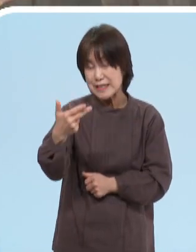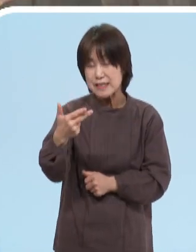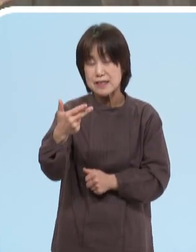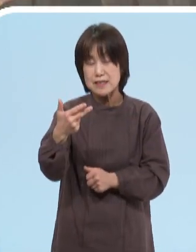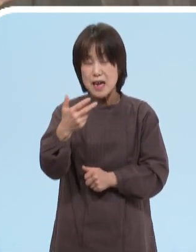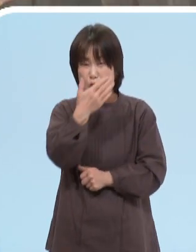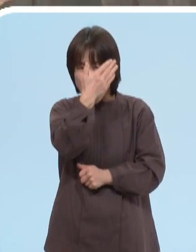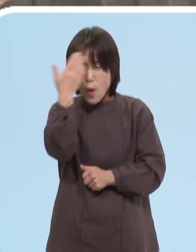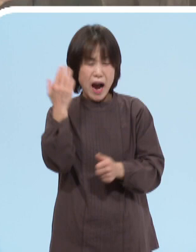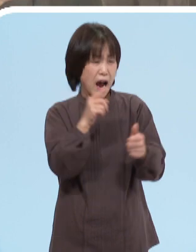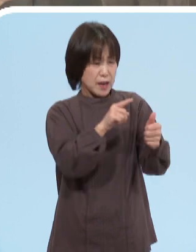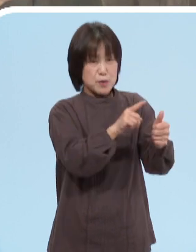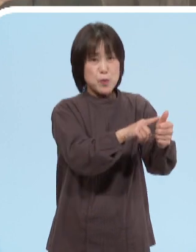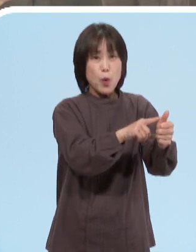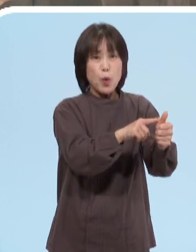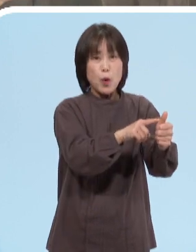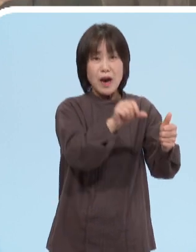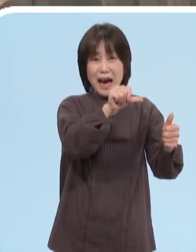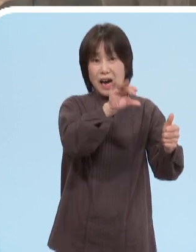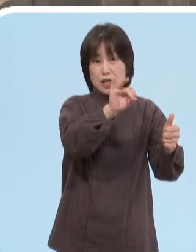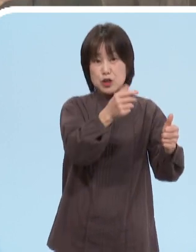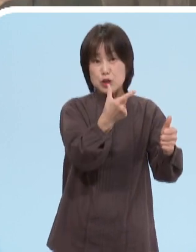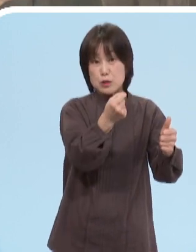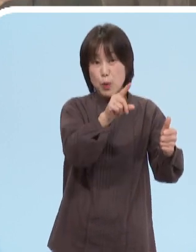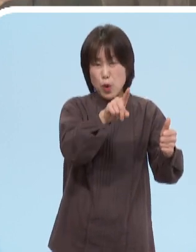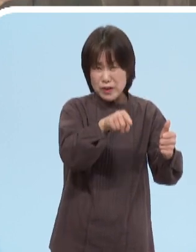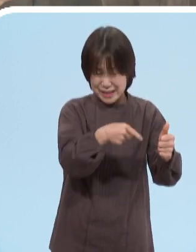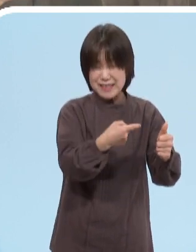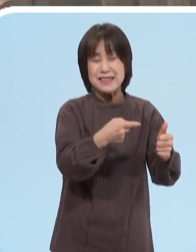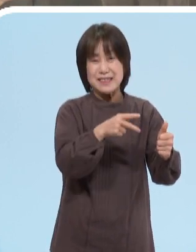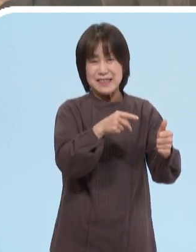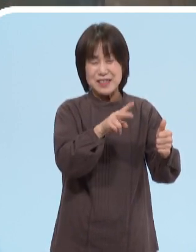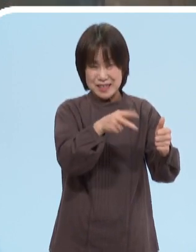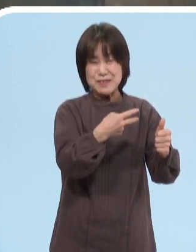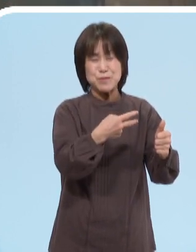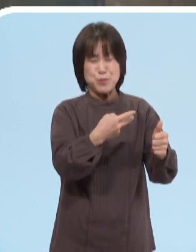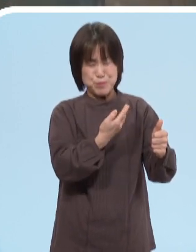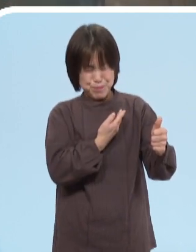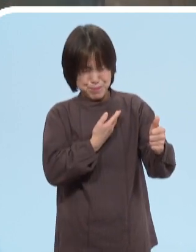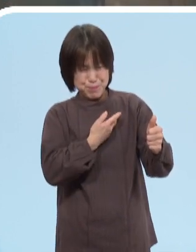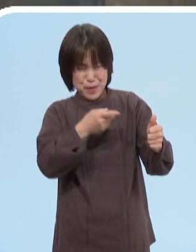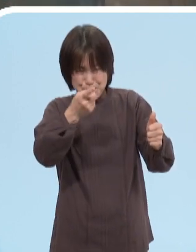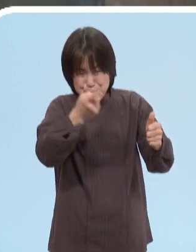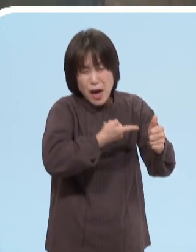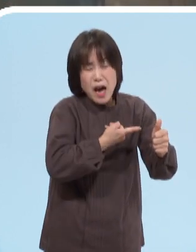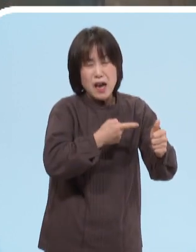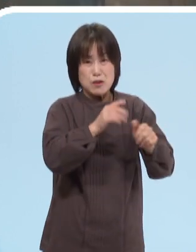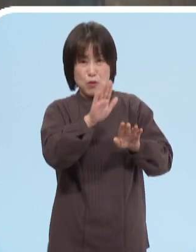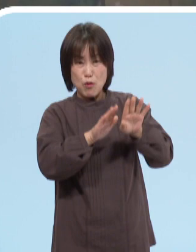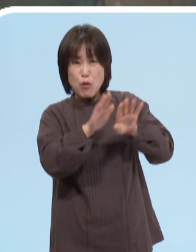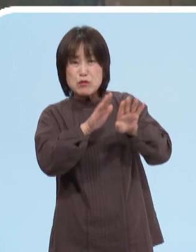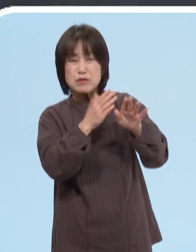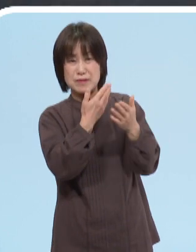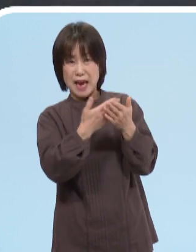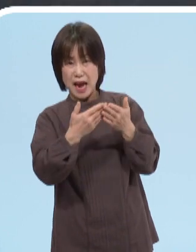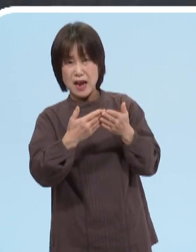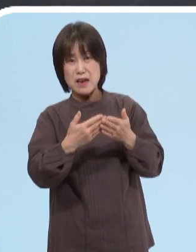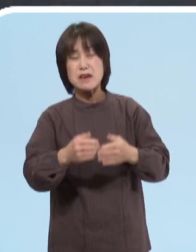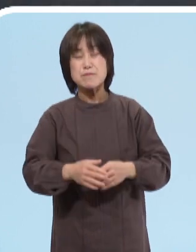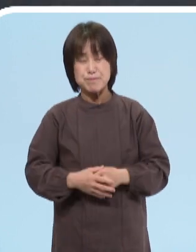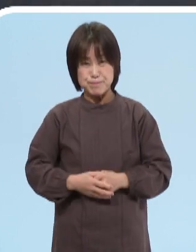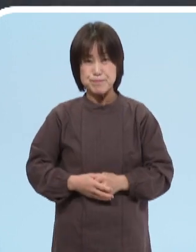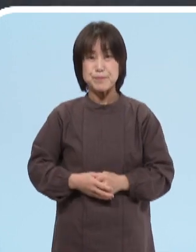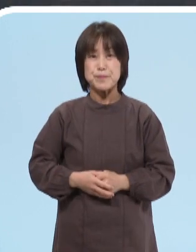熊谷直実が平家の若武者敦盛を涙ながらに討ち取る名場面などが生き生きと描かれています